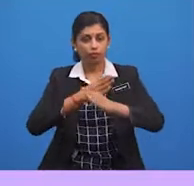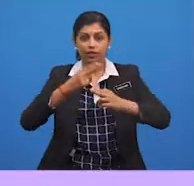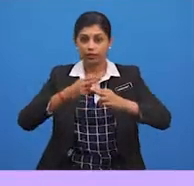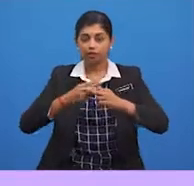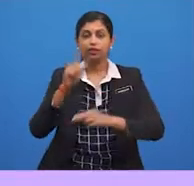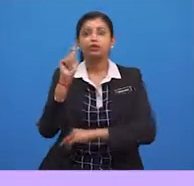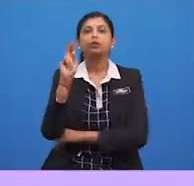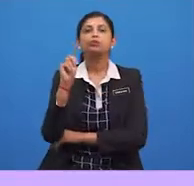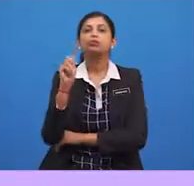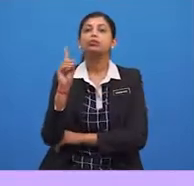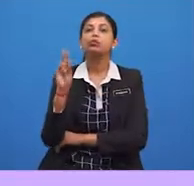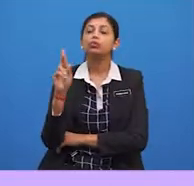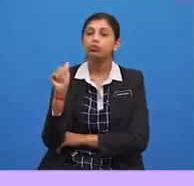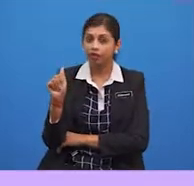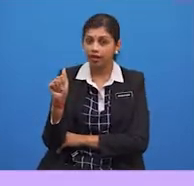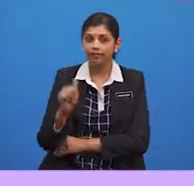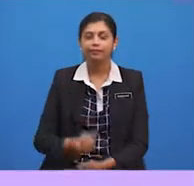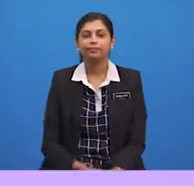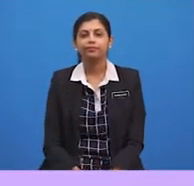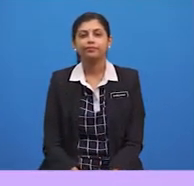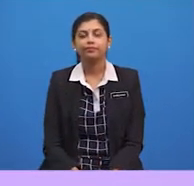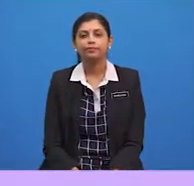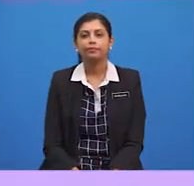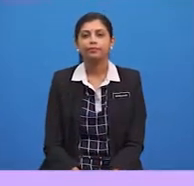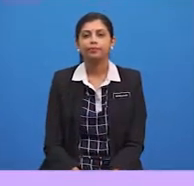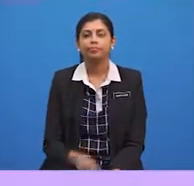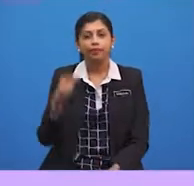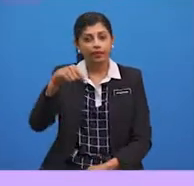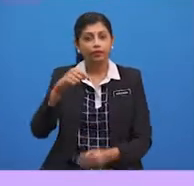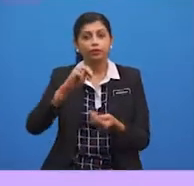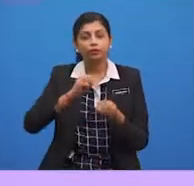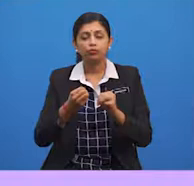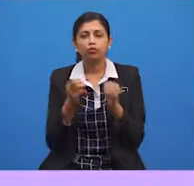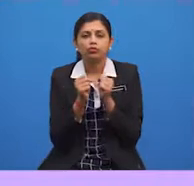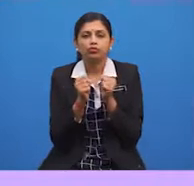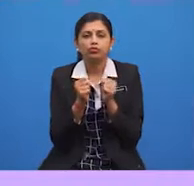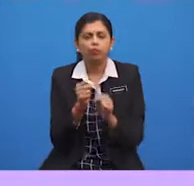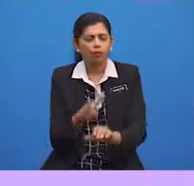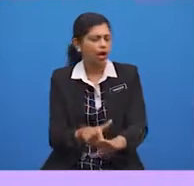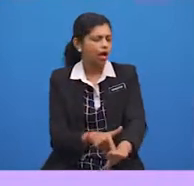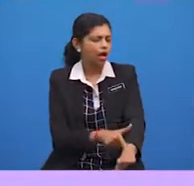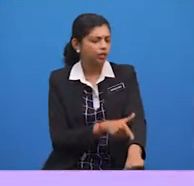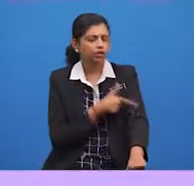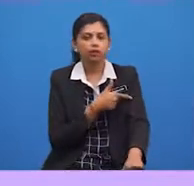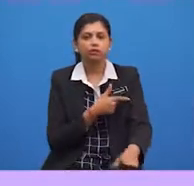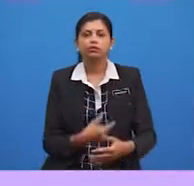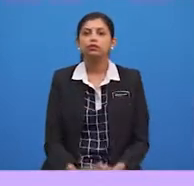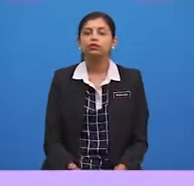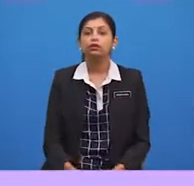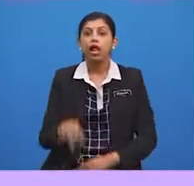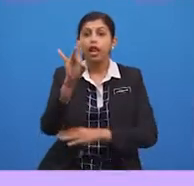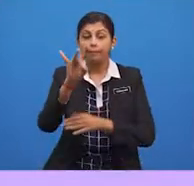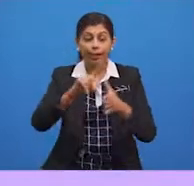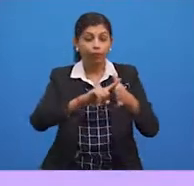bumi. Di kawasan tundra, musim sejuk adalah panjang, iaitu selama